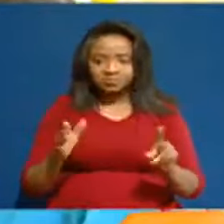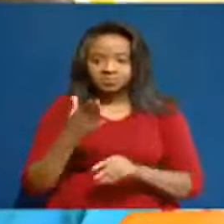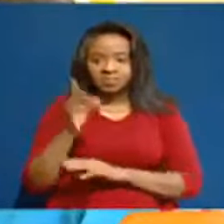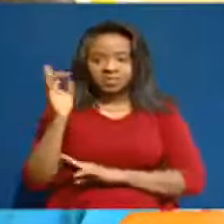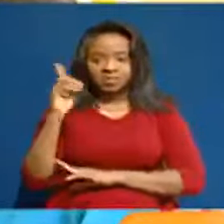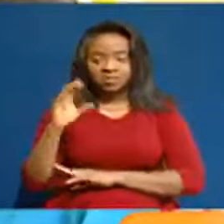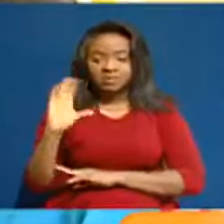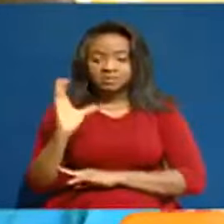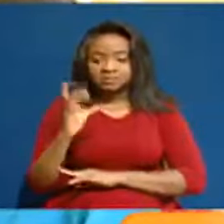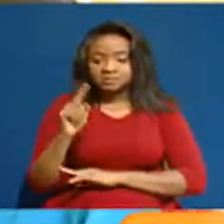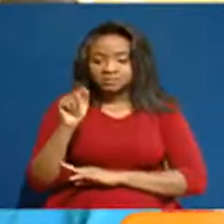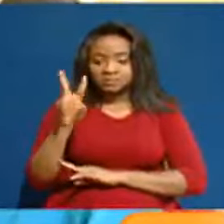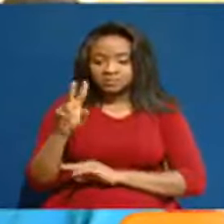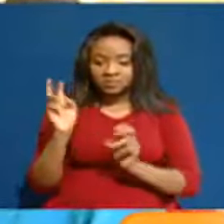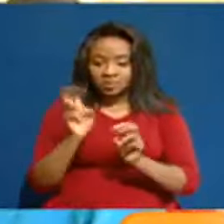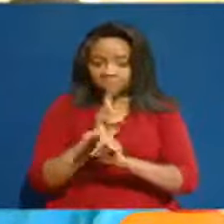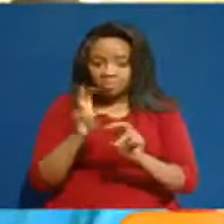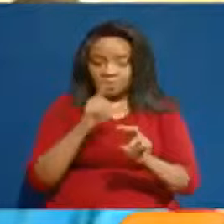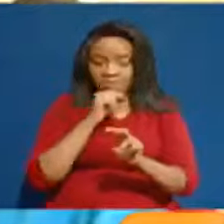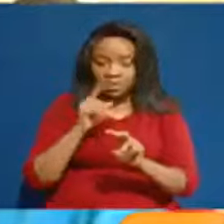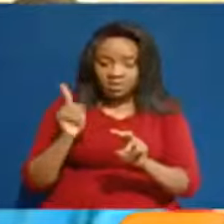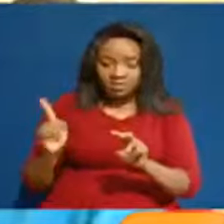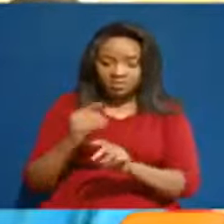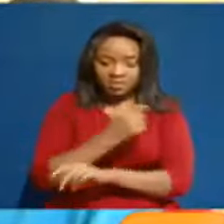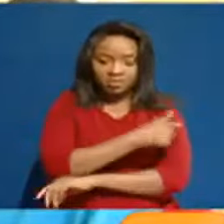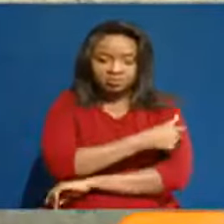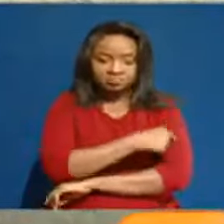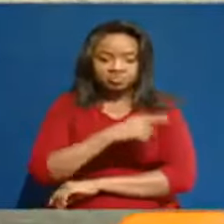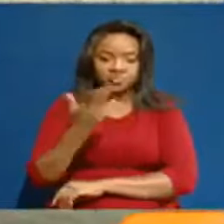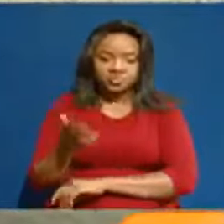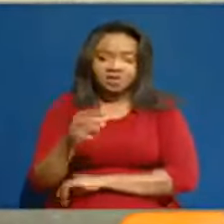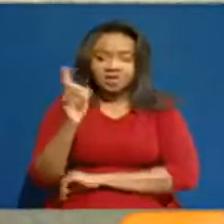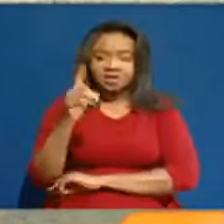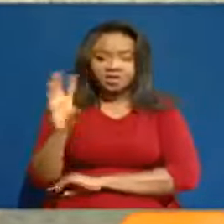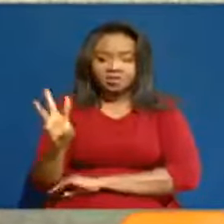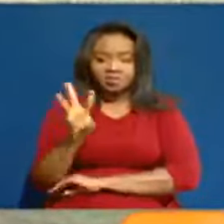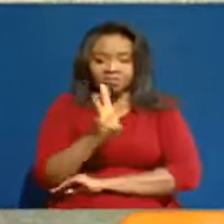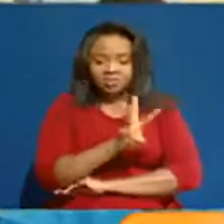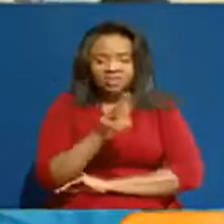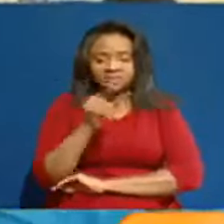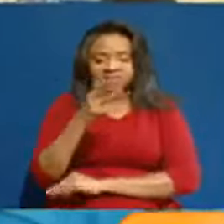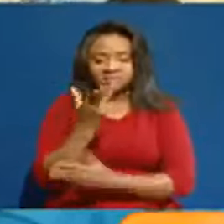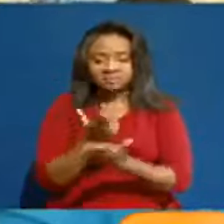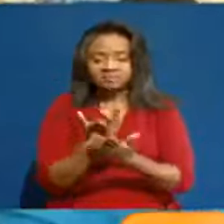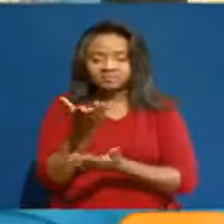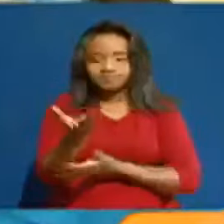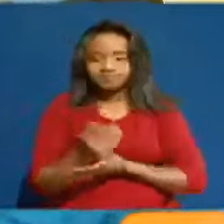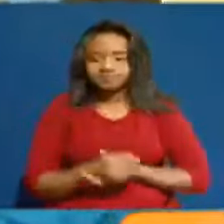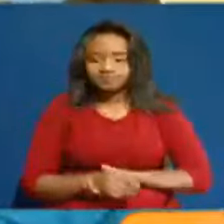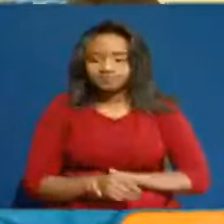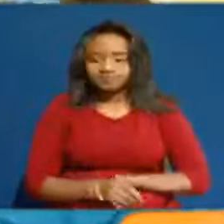ya Citizen ilimtafuta David Maina katika hospitali ya Nairobi West alikolazwa.